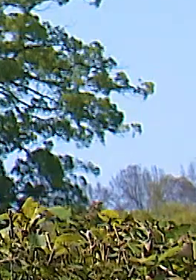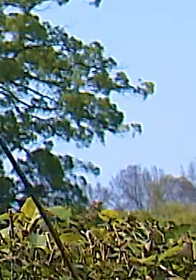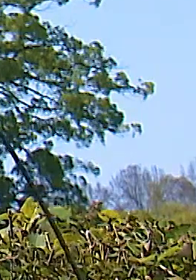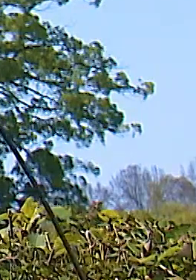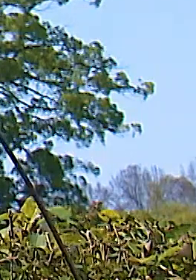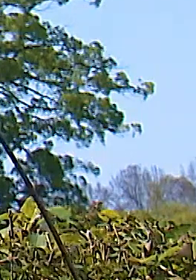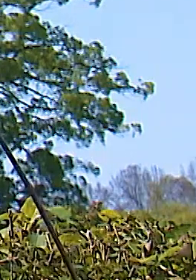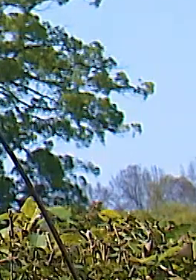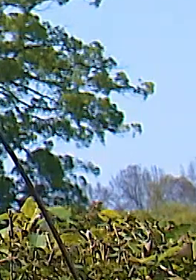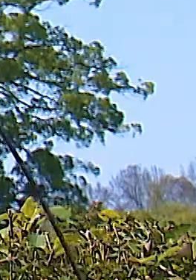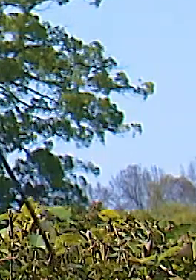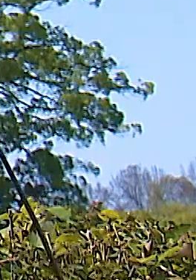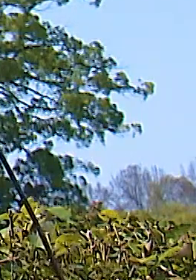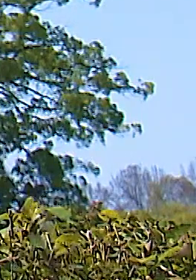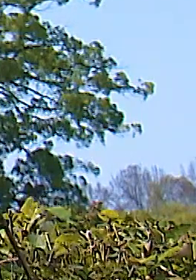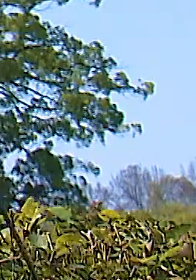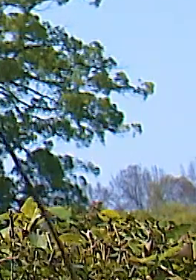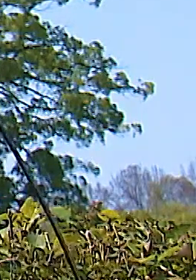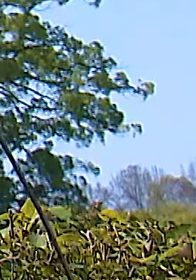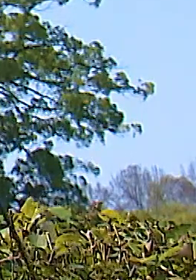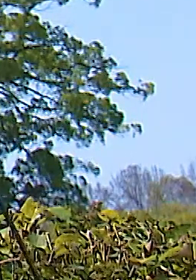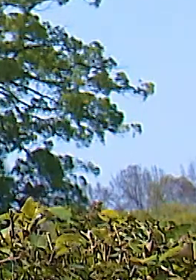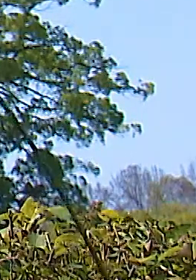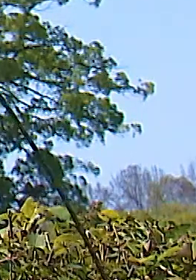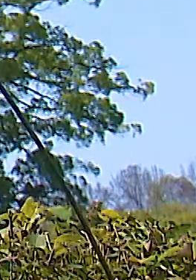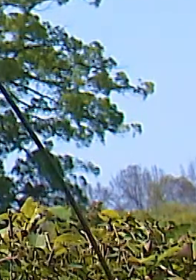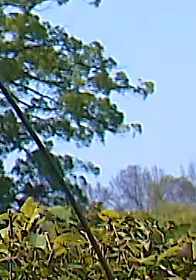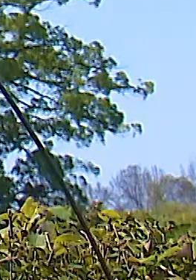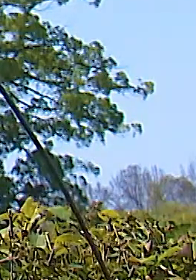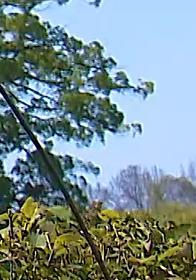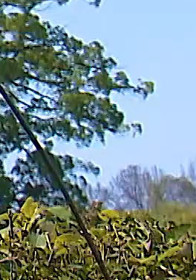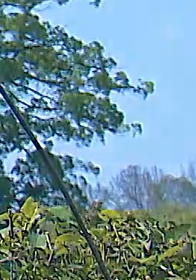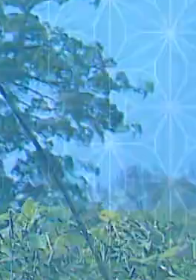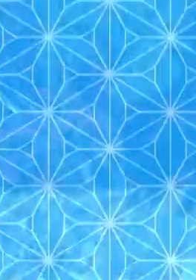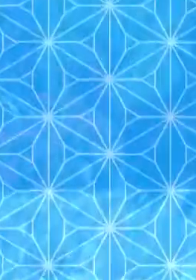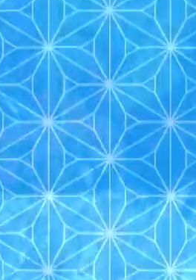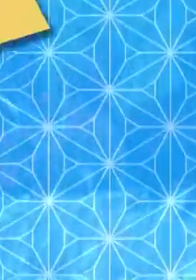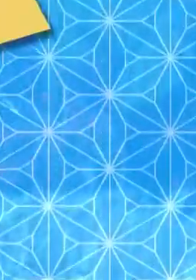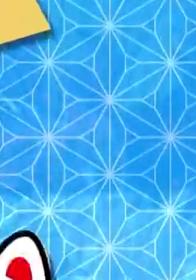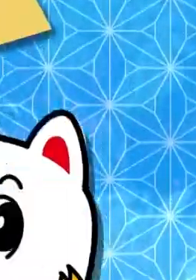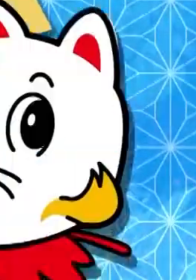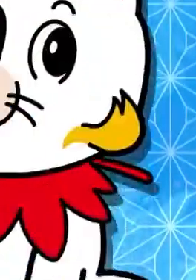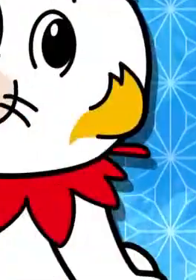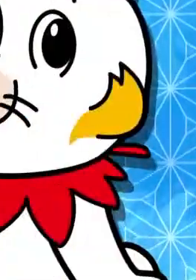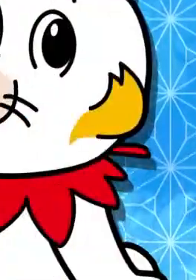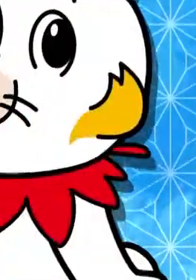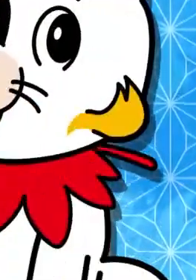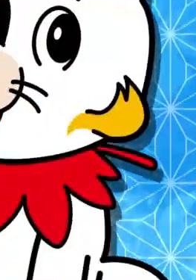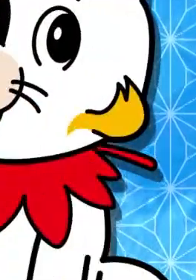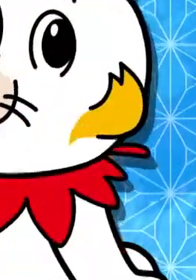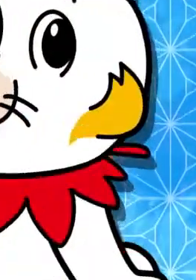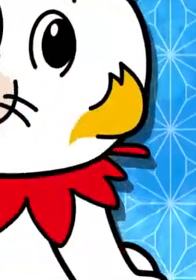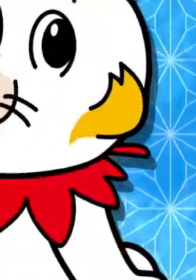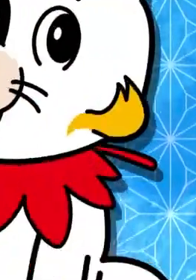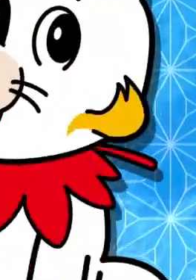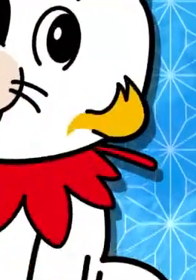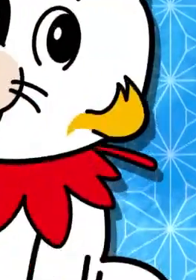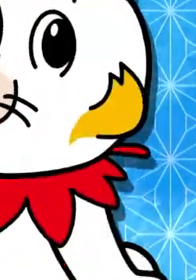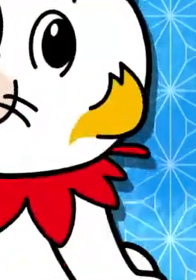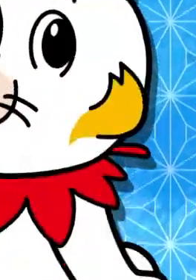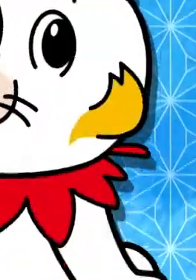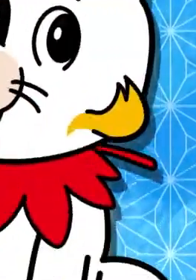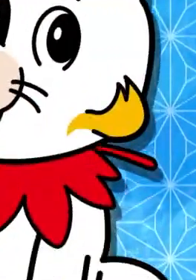広島広域都市圏200万人の民を心を一つにするのじゃ。元就200万